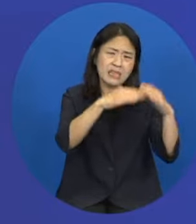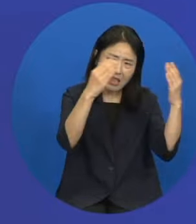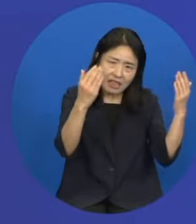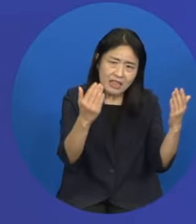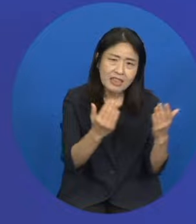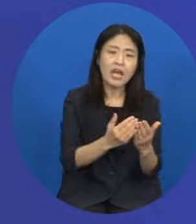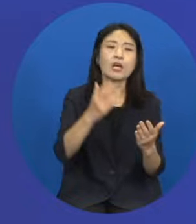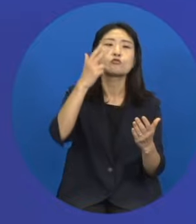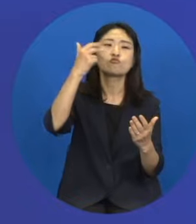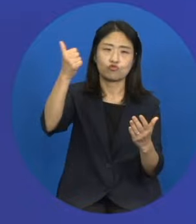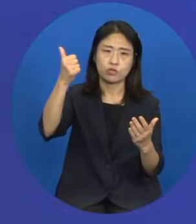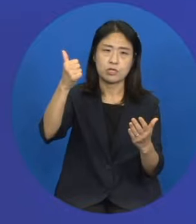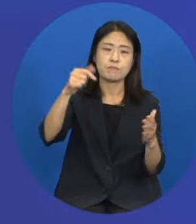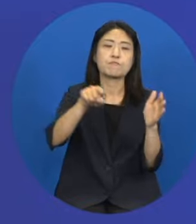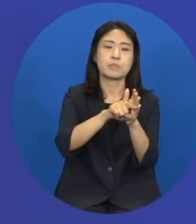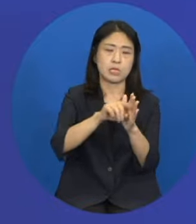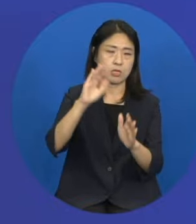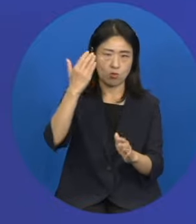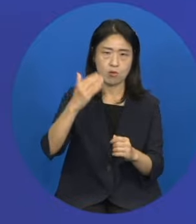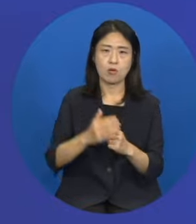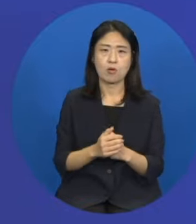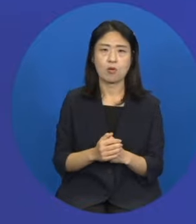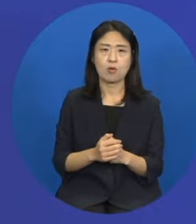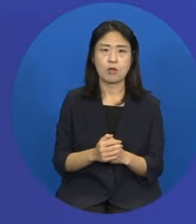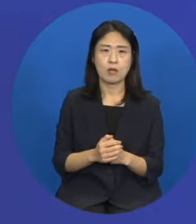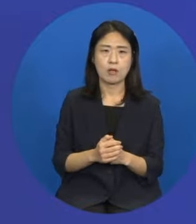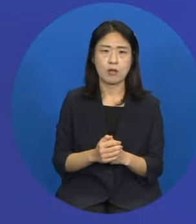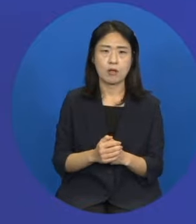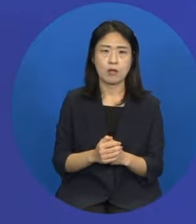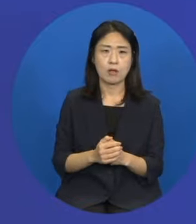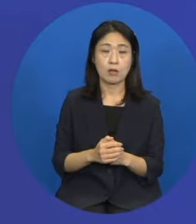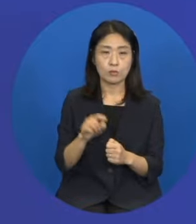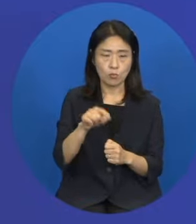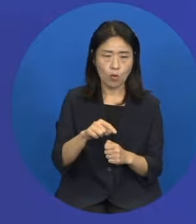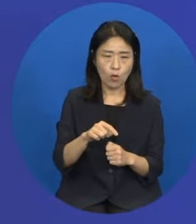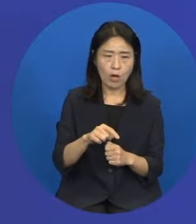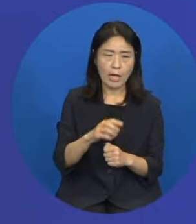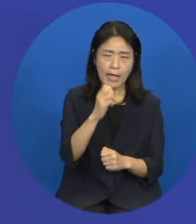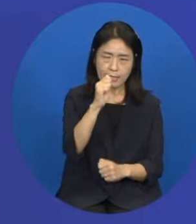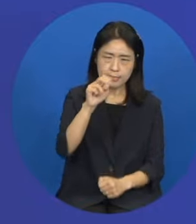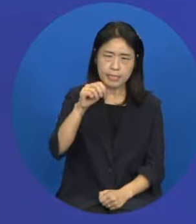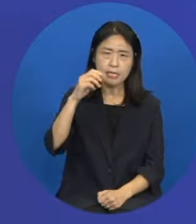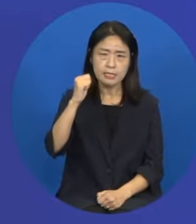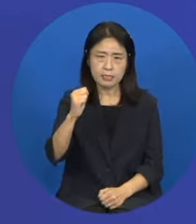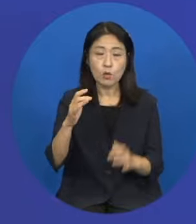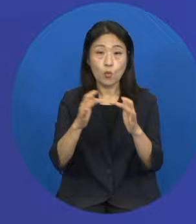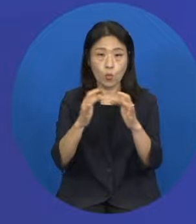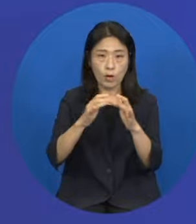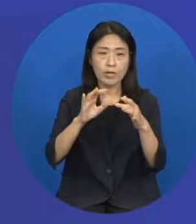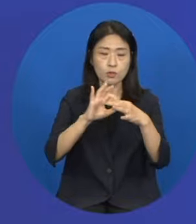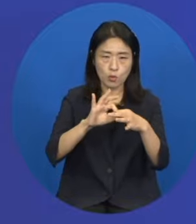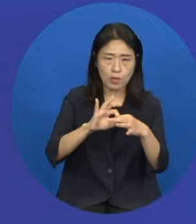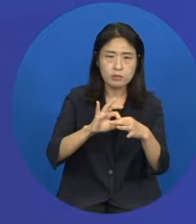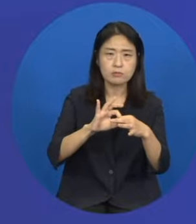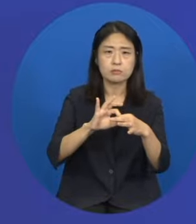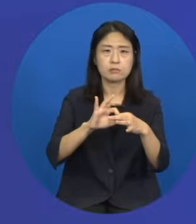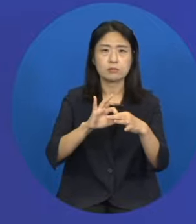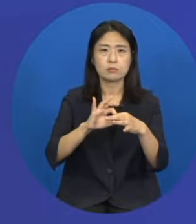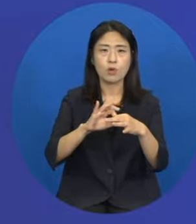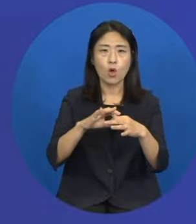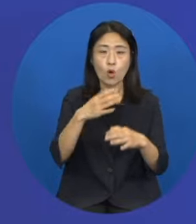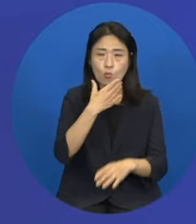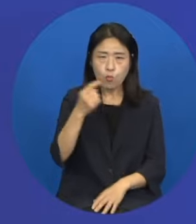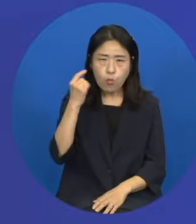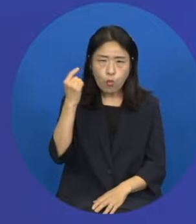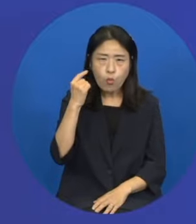극심한 상황 중에도 인도 전역에서 소셜미디어를 통해 온라인을 통해서 밤낮으로 복음을 전하기 위해